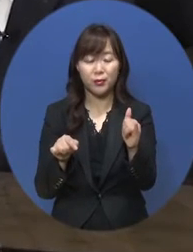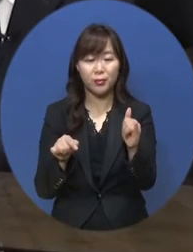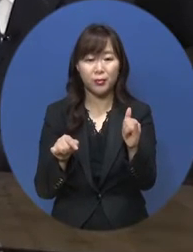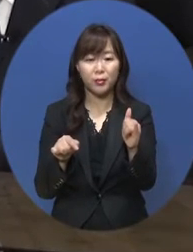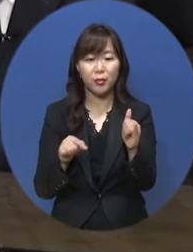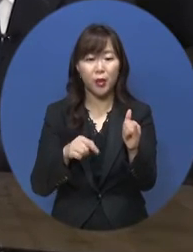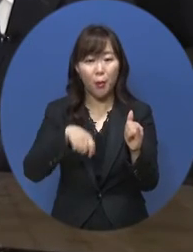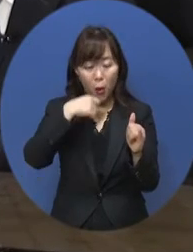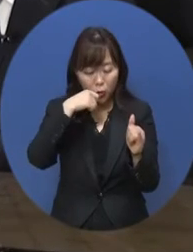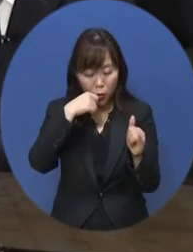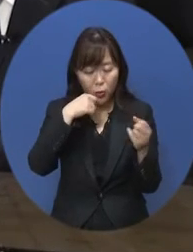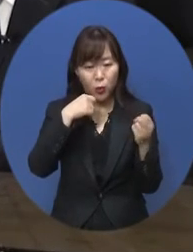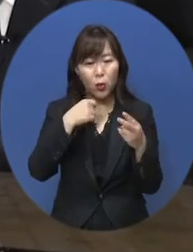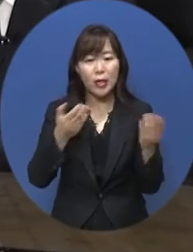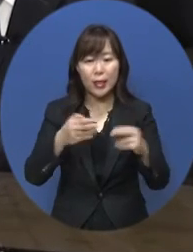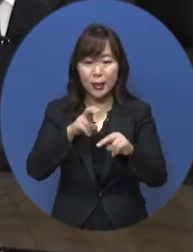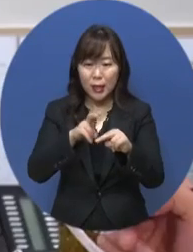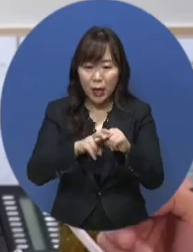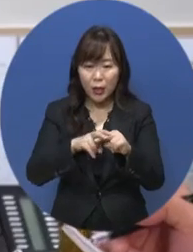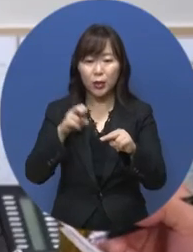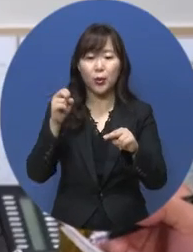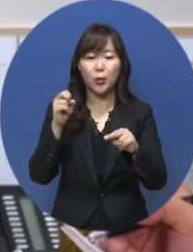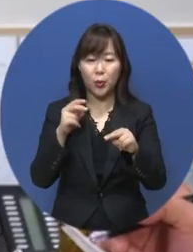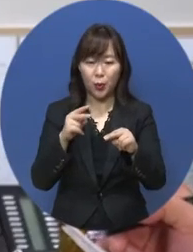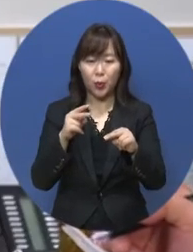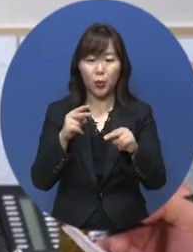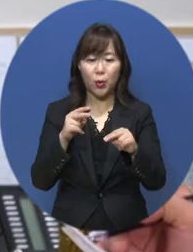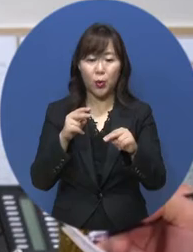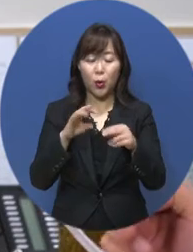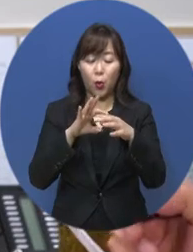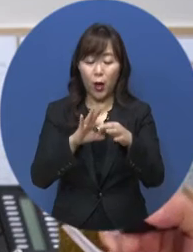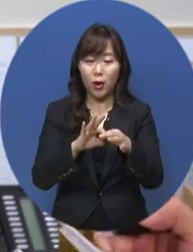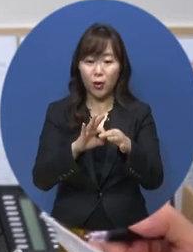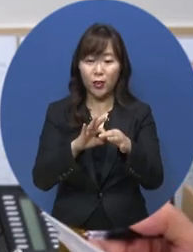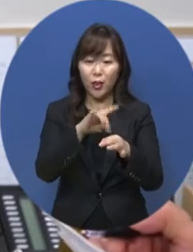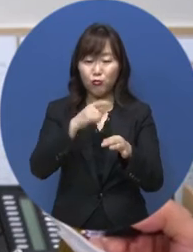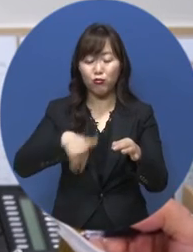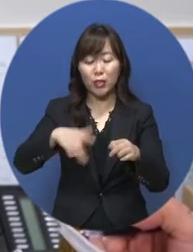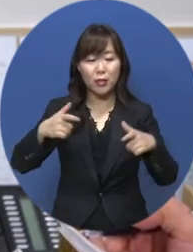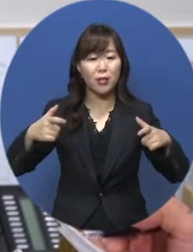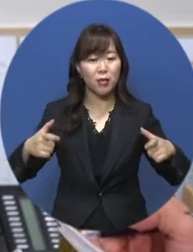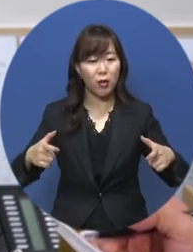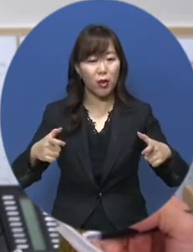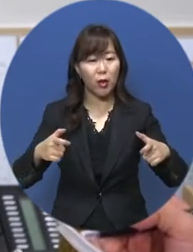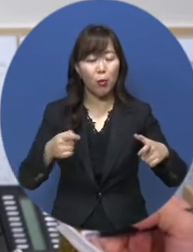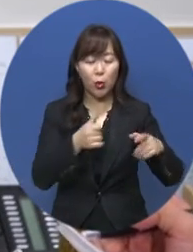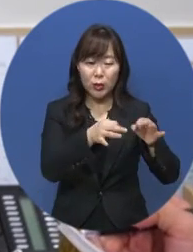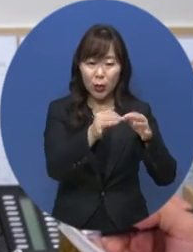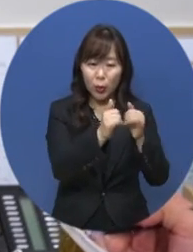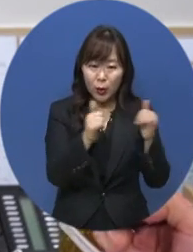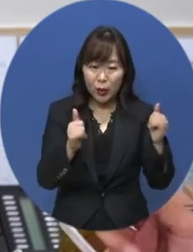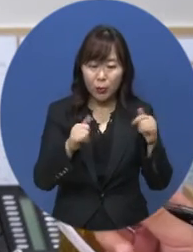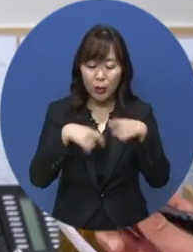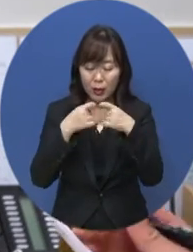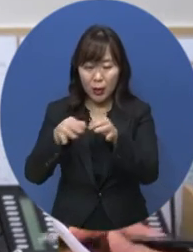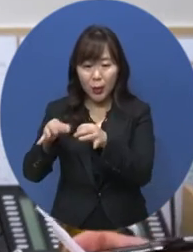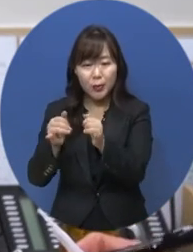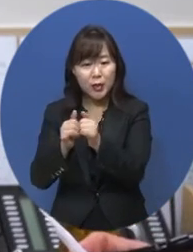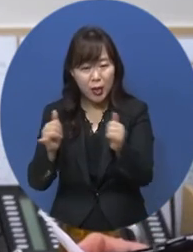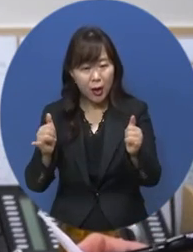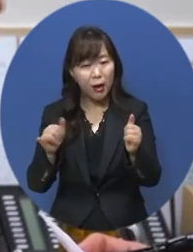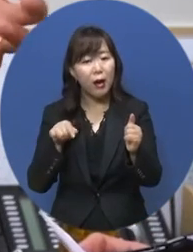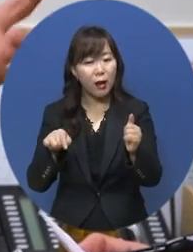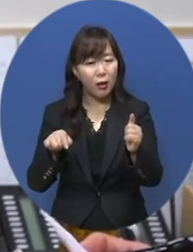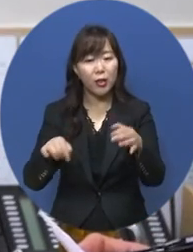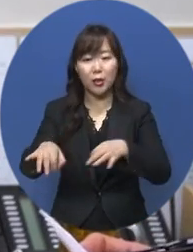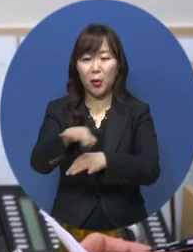그래서 먹거리, 뭐 일자리, 또 거기에 관련된 아, 우리 지역에 있는 소상공인, 자영업자 네네. 이분들이